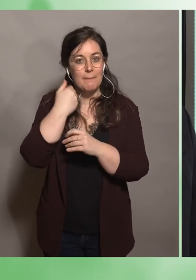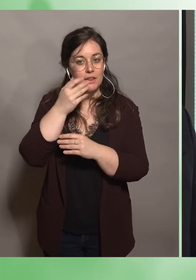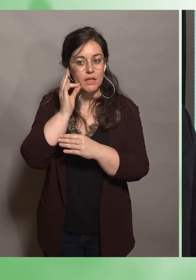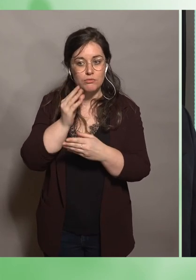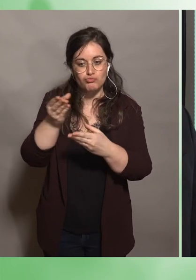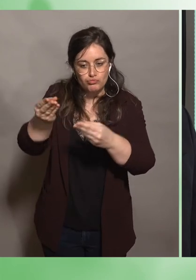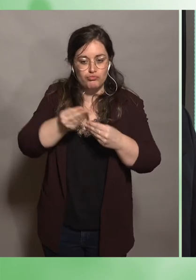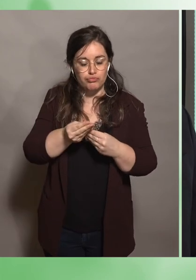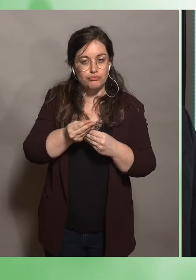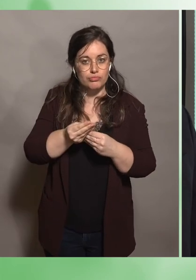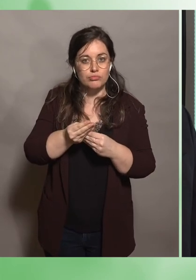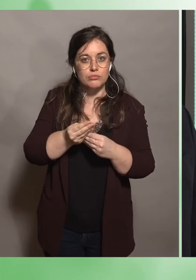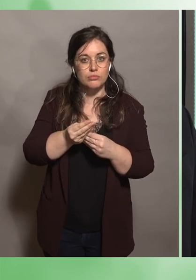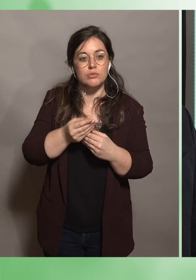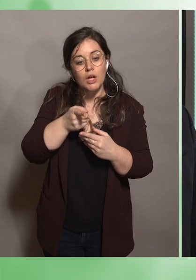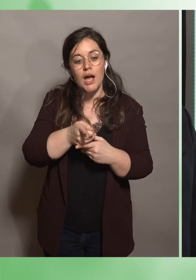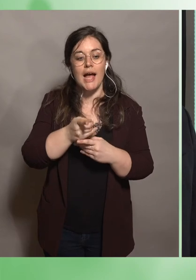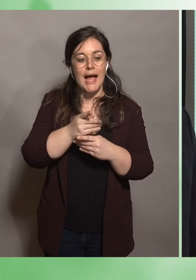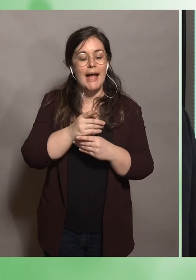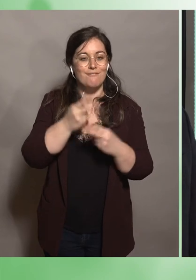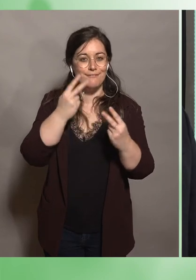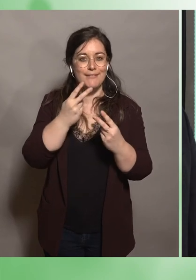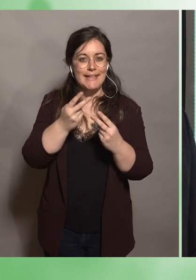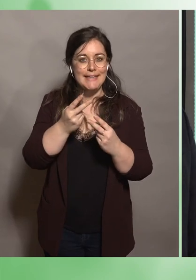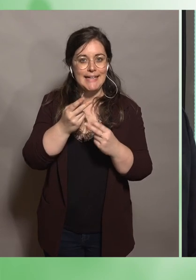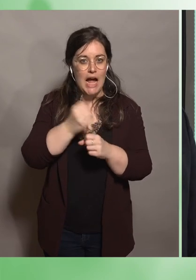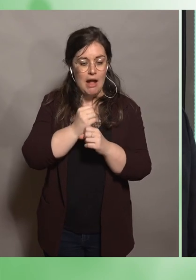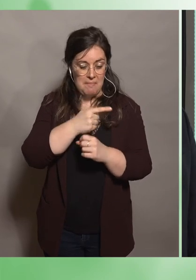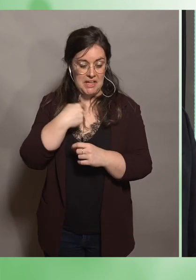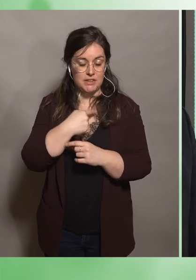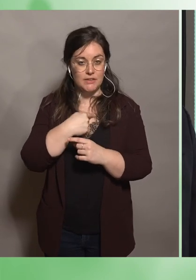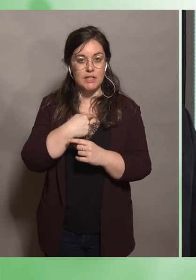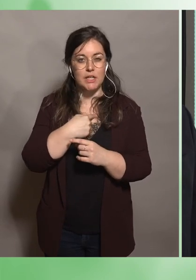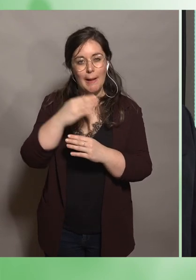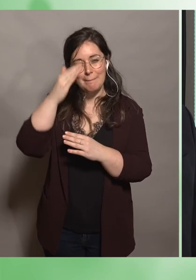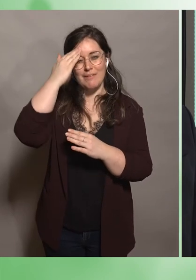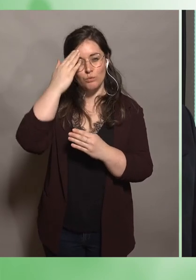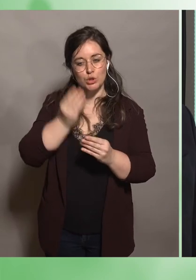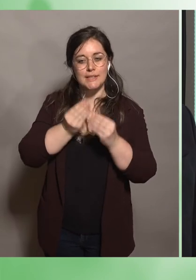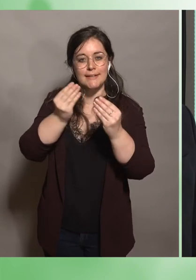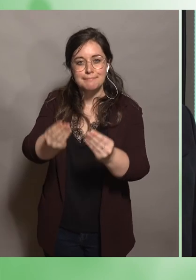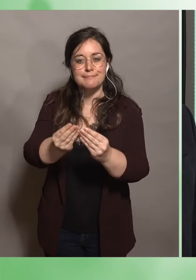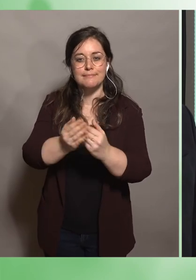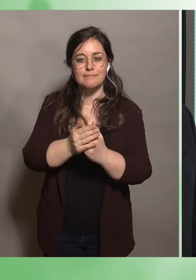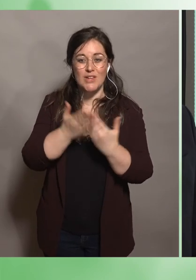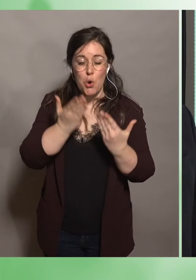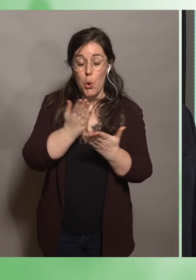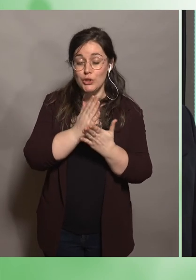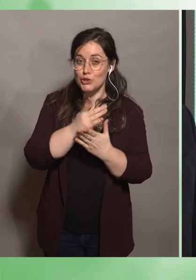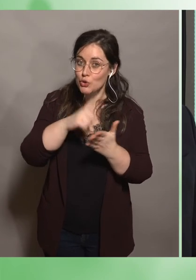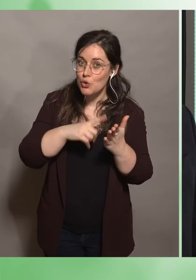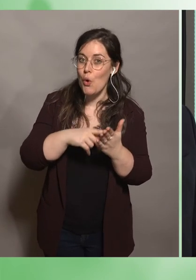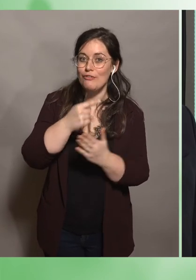rekruten. Und da ist natürlich auch ein ganz wichtiger Job von uns, Bewusstsein zu schaffen. Und das ist heute schon ganz